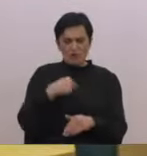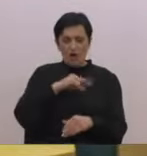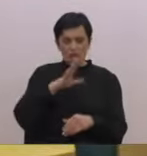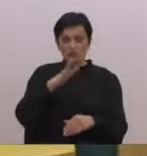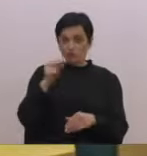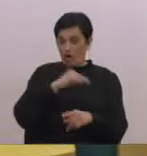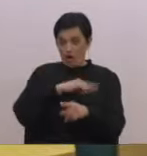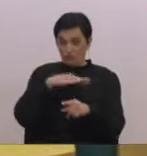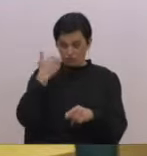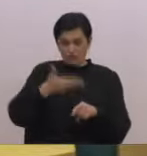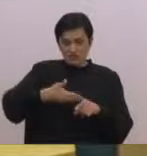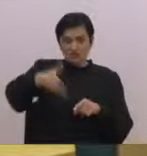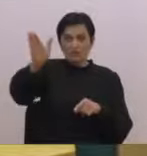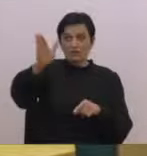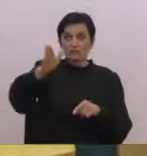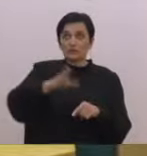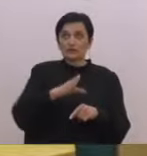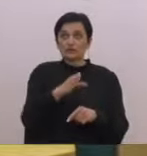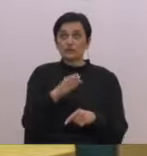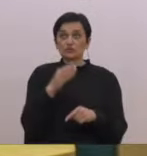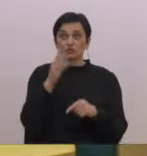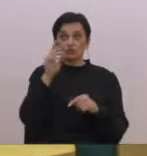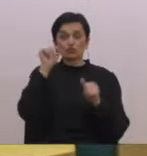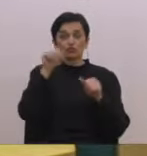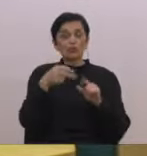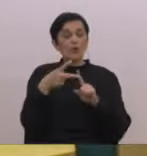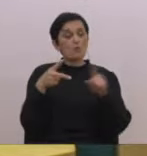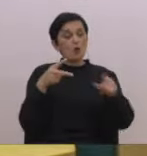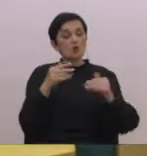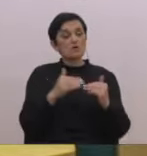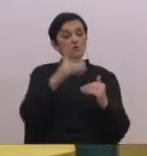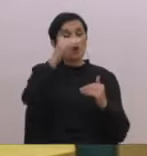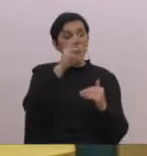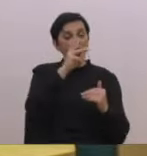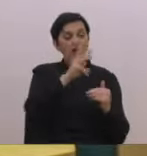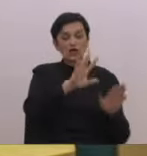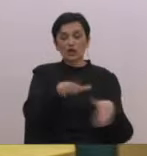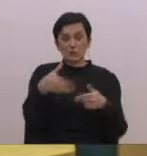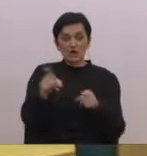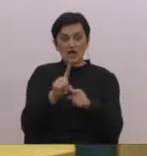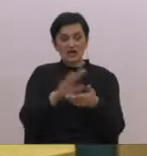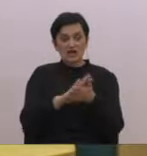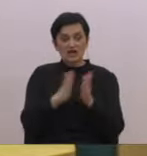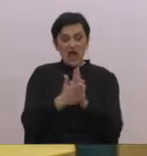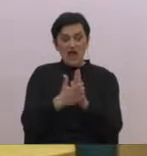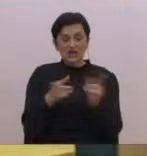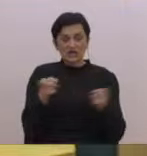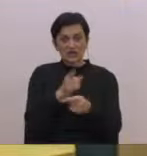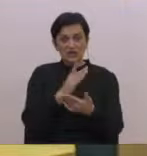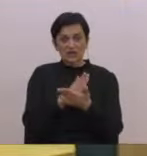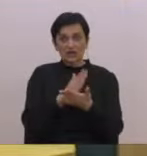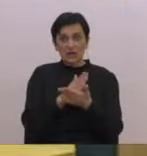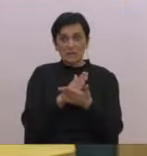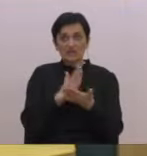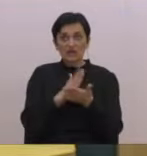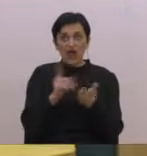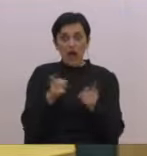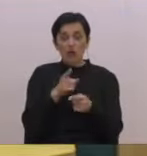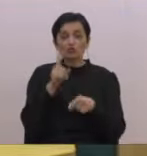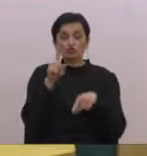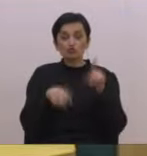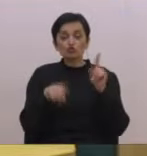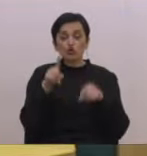Da meuregan, vermiua, sada celeba, upromagali helpas, ce stau azi, imi tom, akaz garigebastan, guak sakme, mihtuit, carteul garigebastan, da